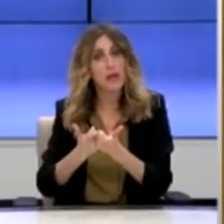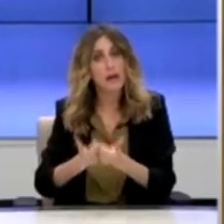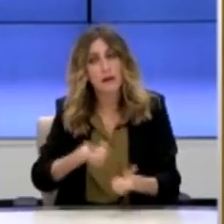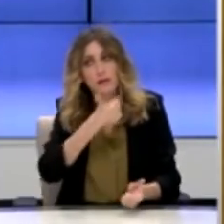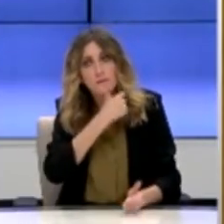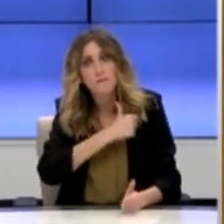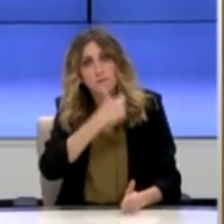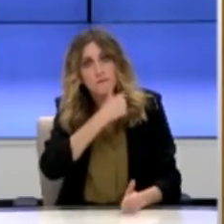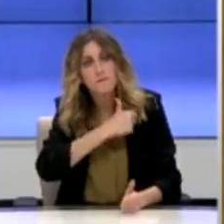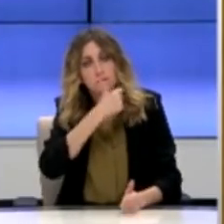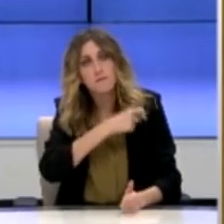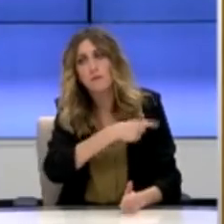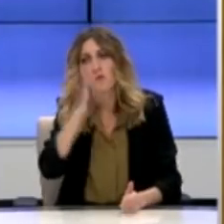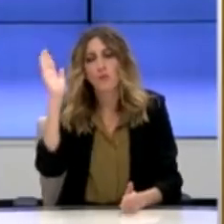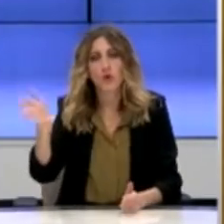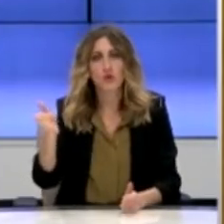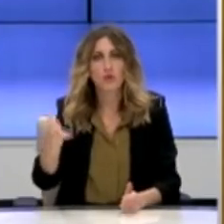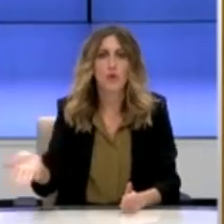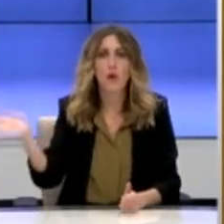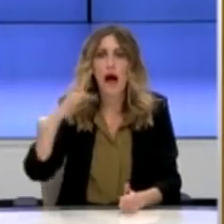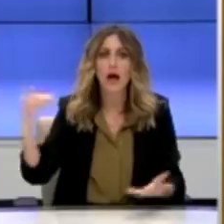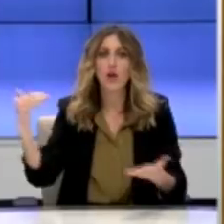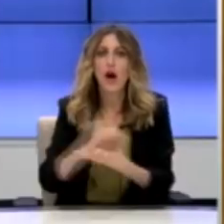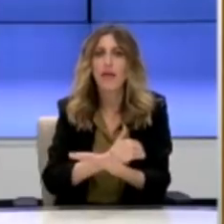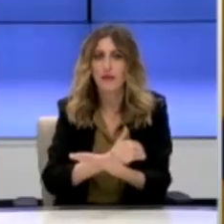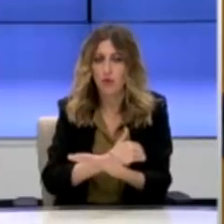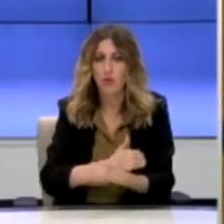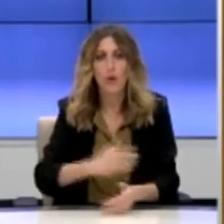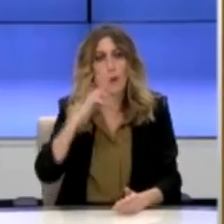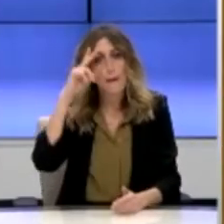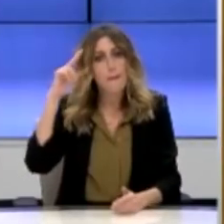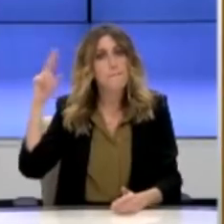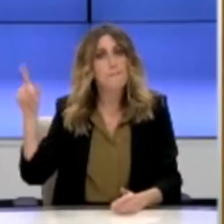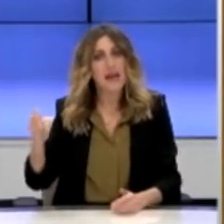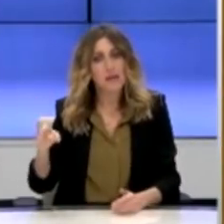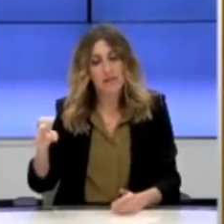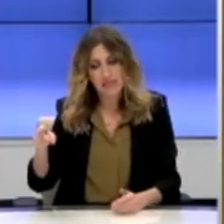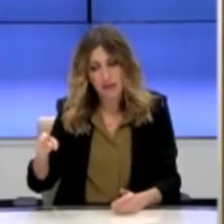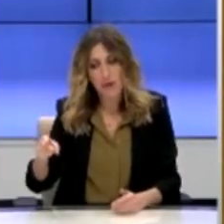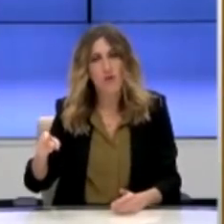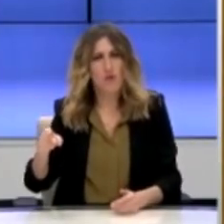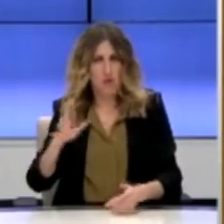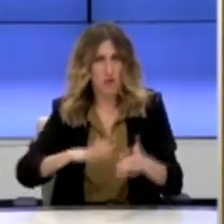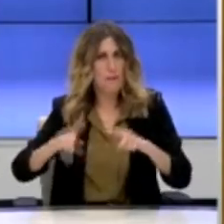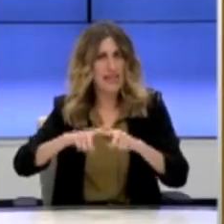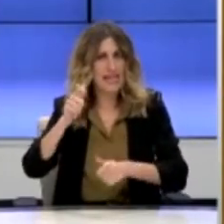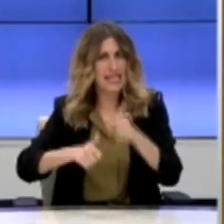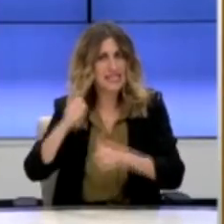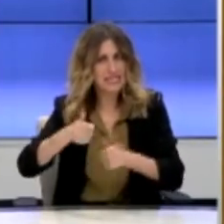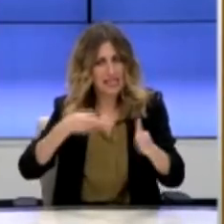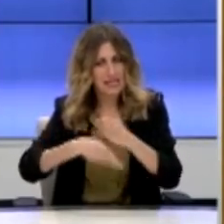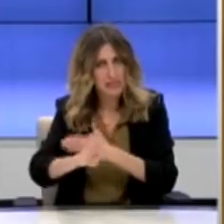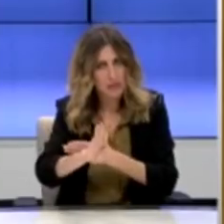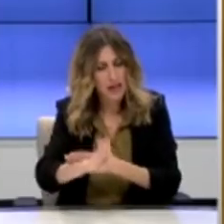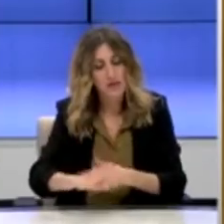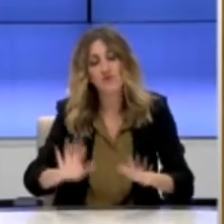ανακοινώνεται αλλαγές στον τρόπο πρόσβασης στα ΑΕΗ, βάζοντας περισσότερα εμπόδια στα παιδιά να περιορίζεται